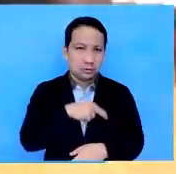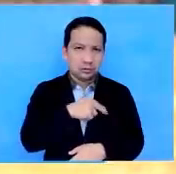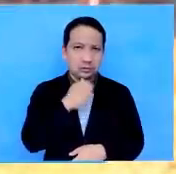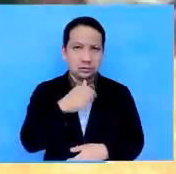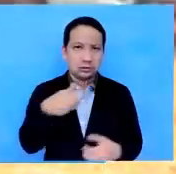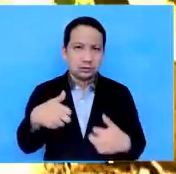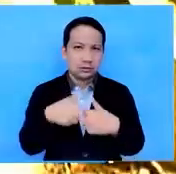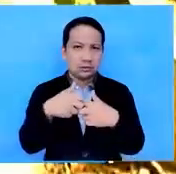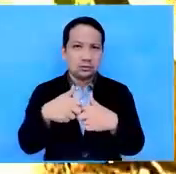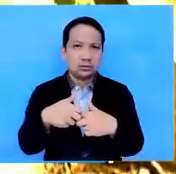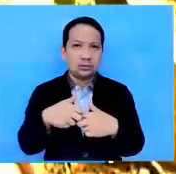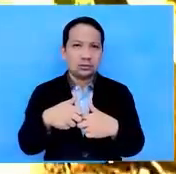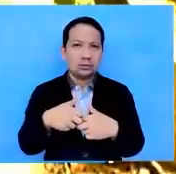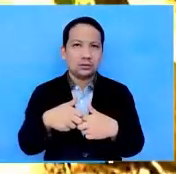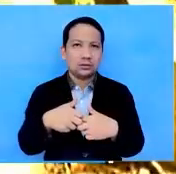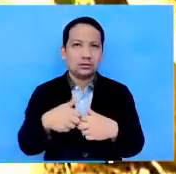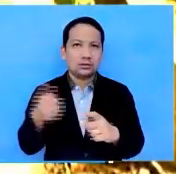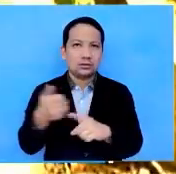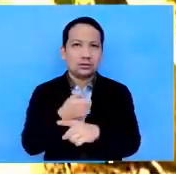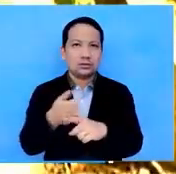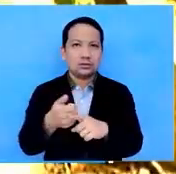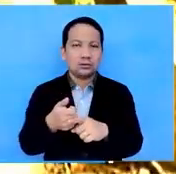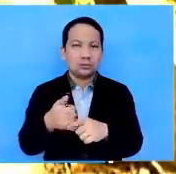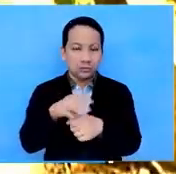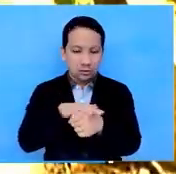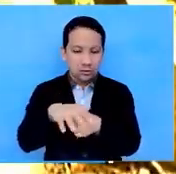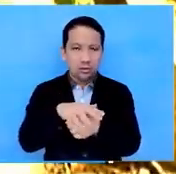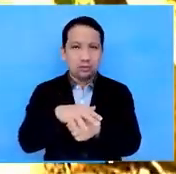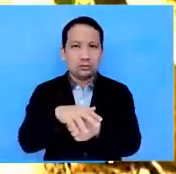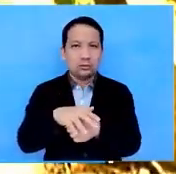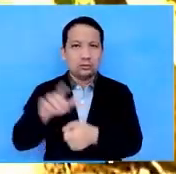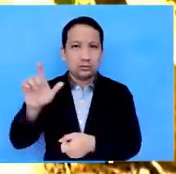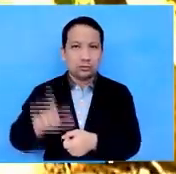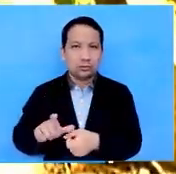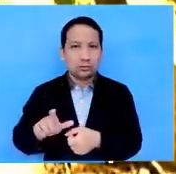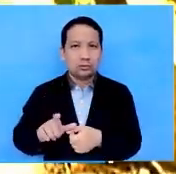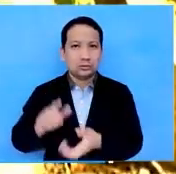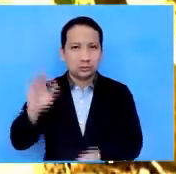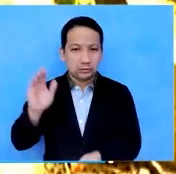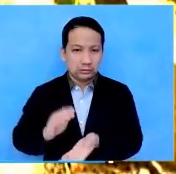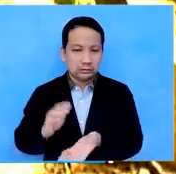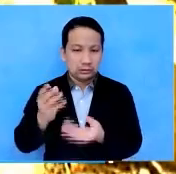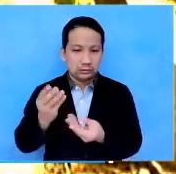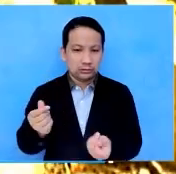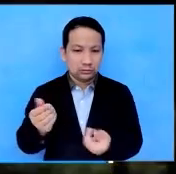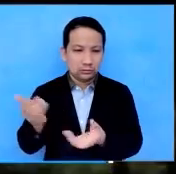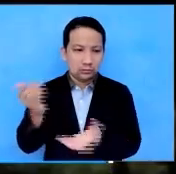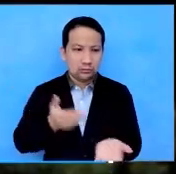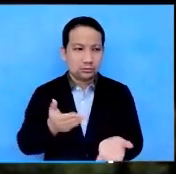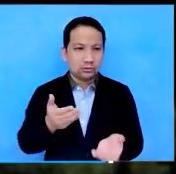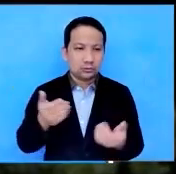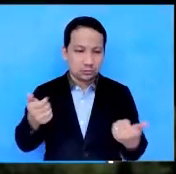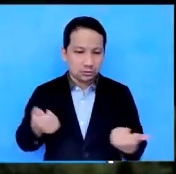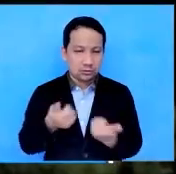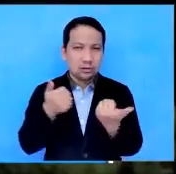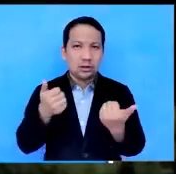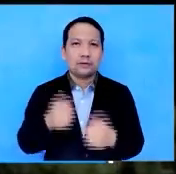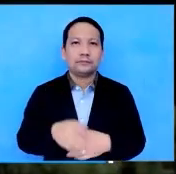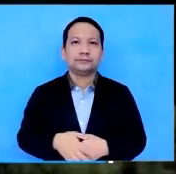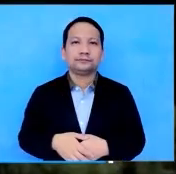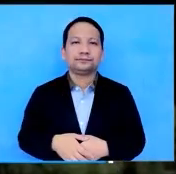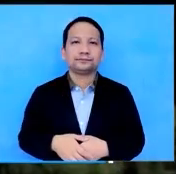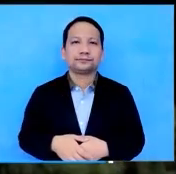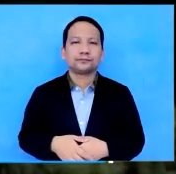ganon sila talaga kasi na- domestic sila So na-lessen yung degree ng kanilang aggression